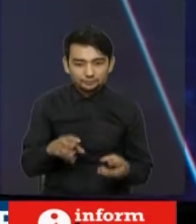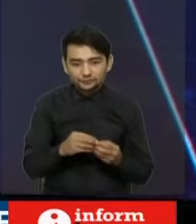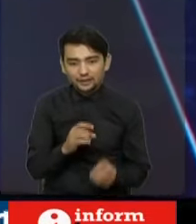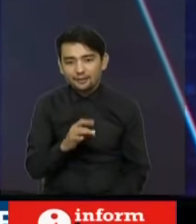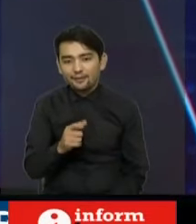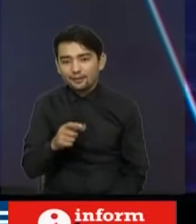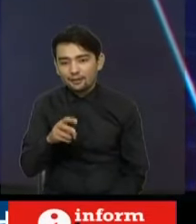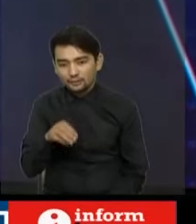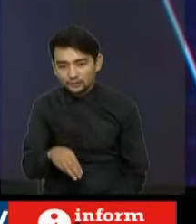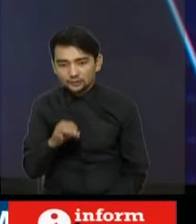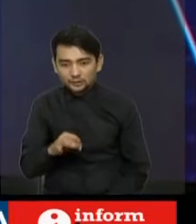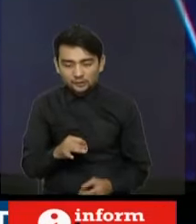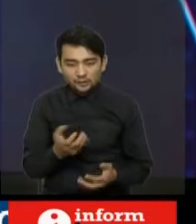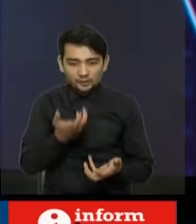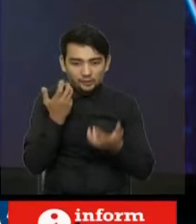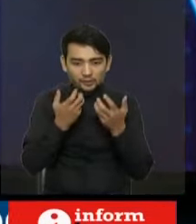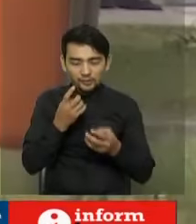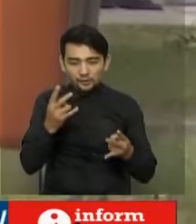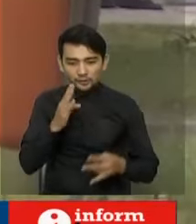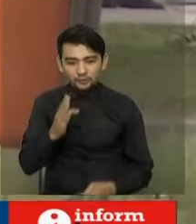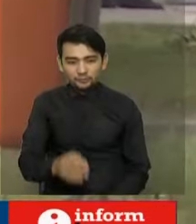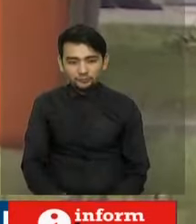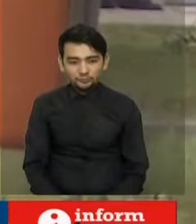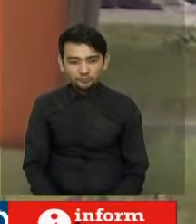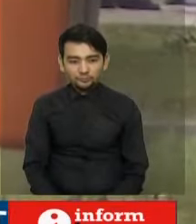регламента и проведением необходимых исследований.